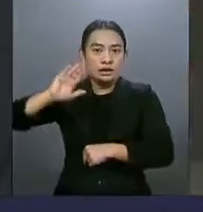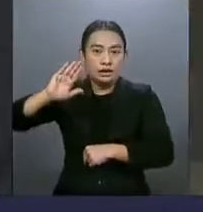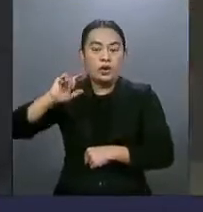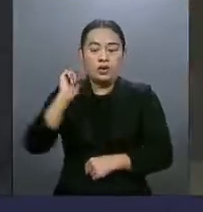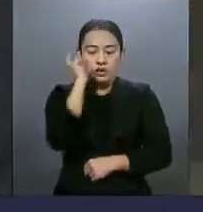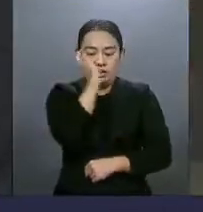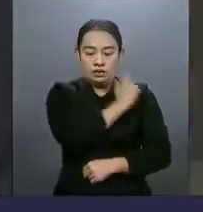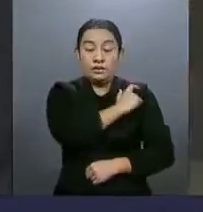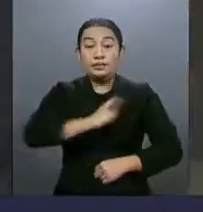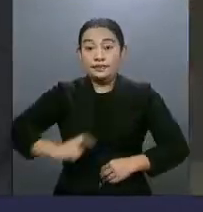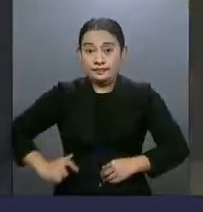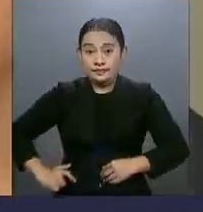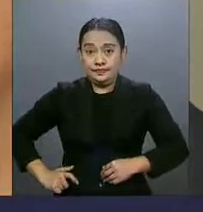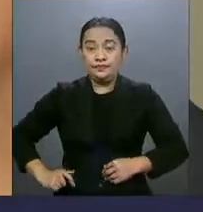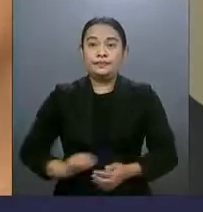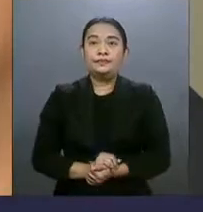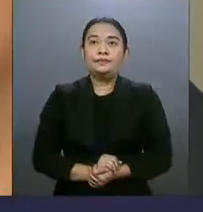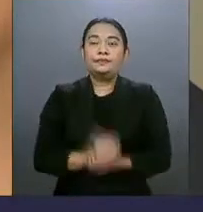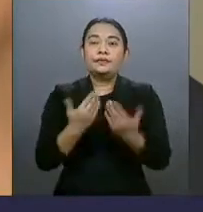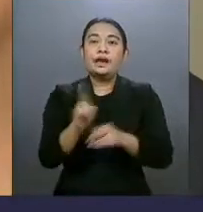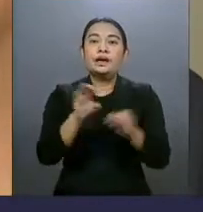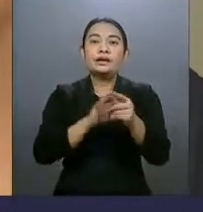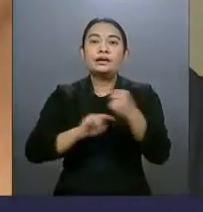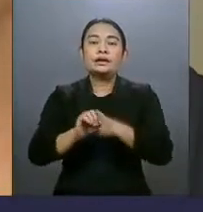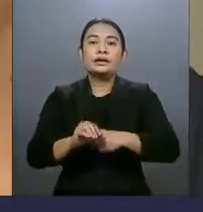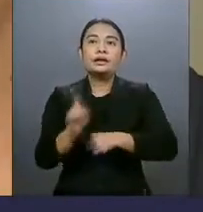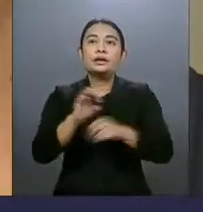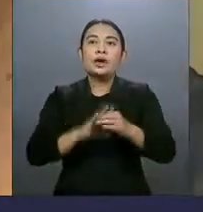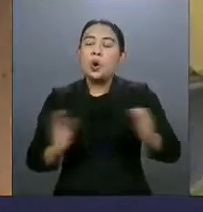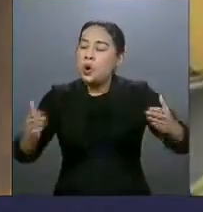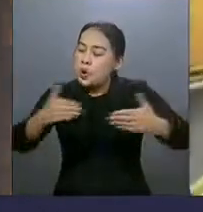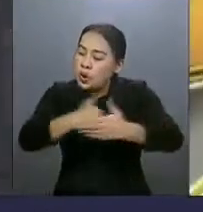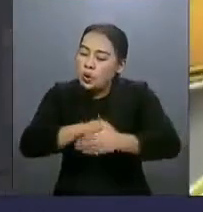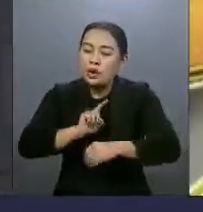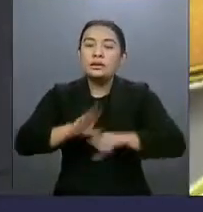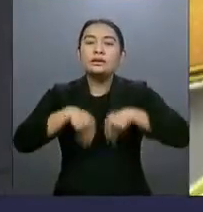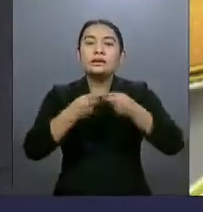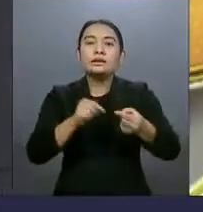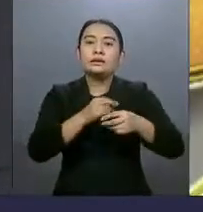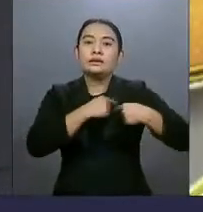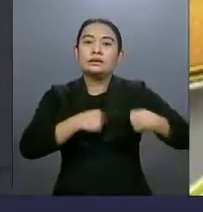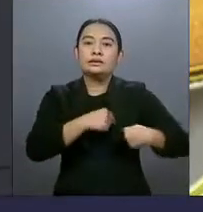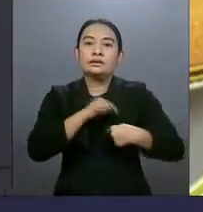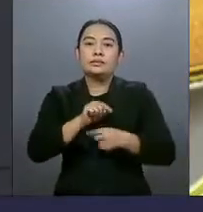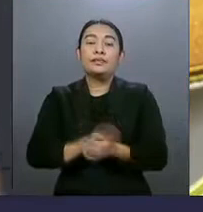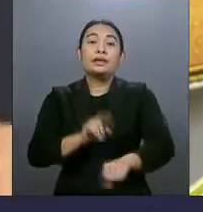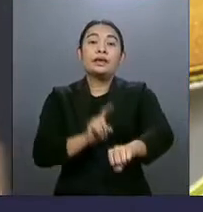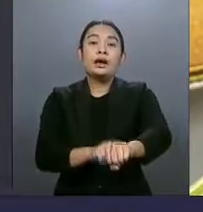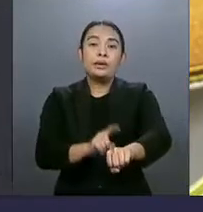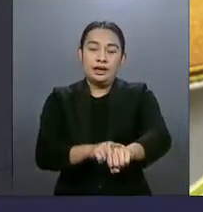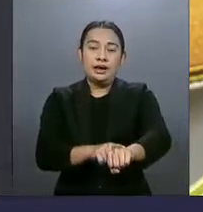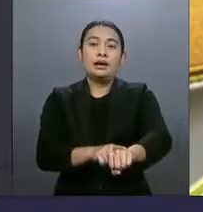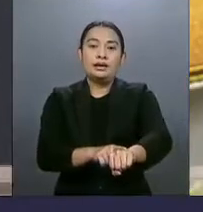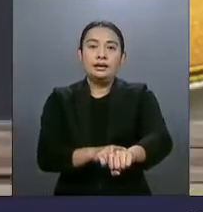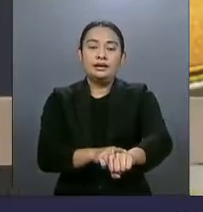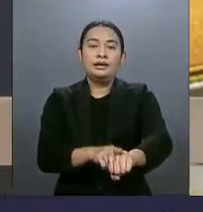ธิวาสราชนครินทร์กับแคมเปญออนไลน์กอดให้ใจสัมผัสใจ ถ้าเวลาเราตรงกันแล้วก็ไม่เหนือบ่ากว่าแรง